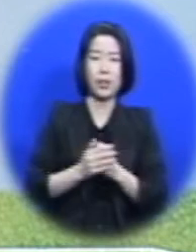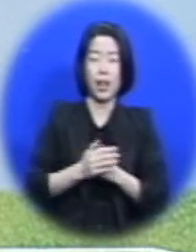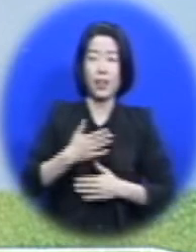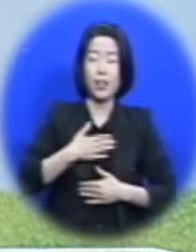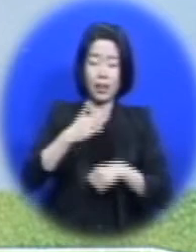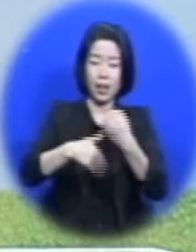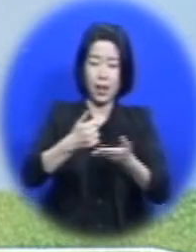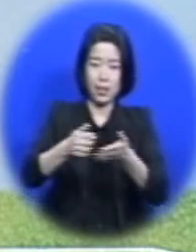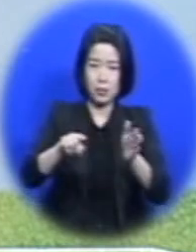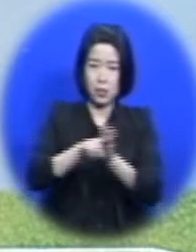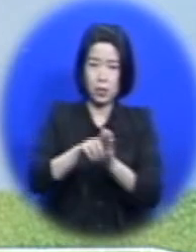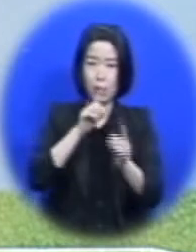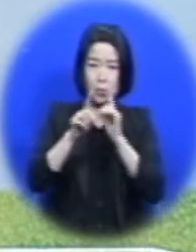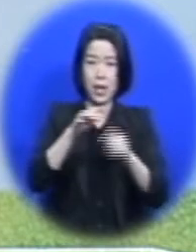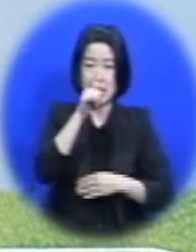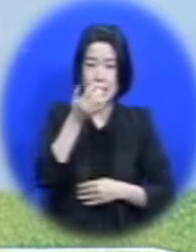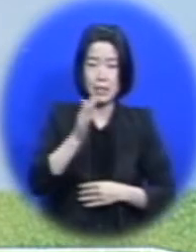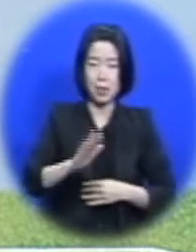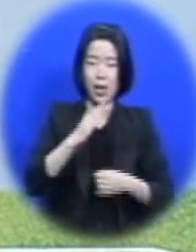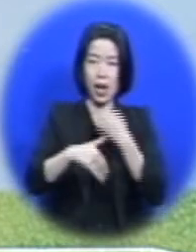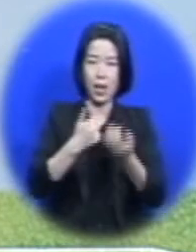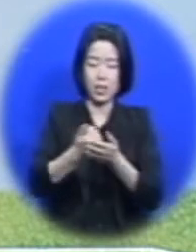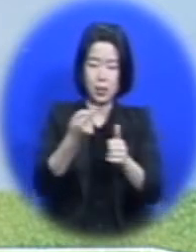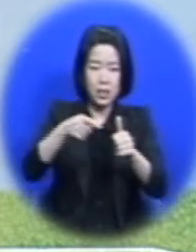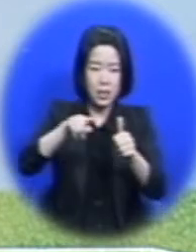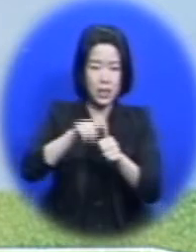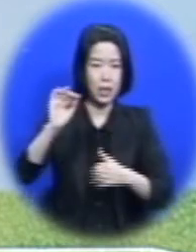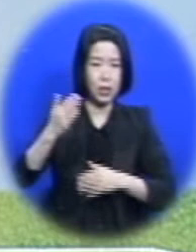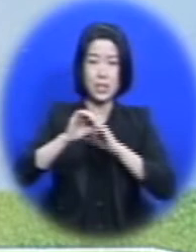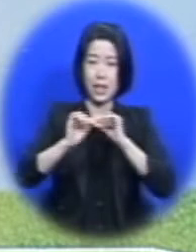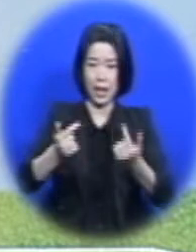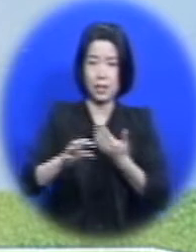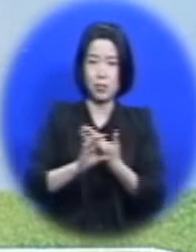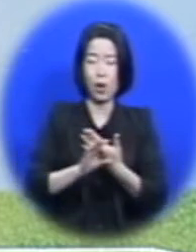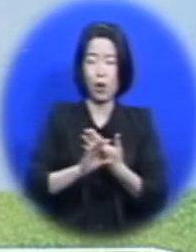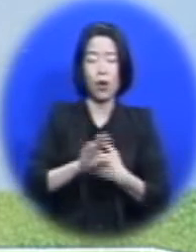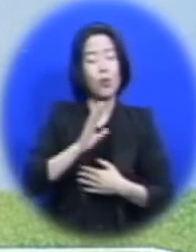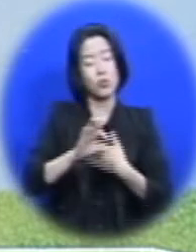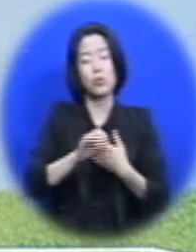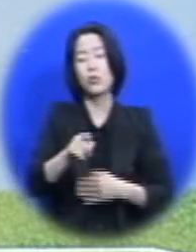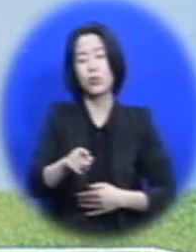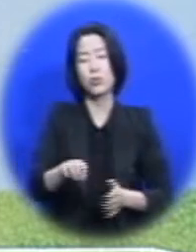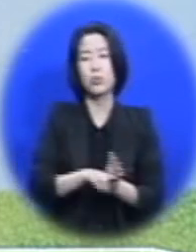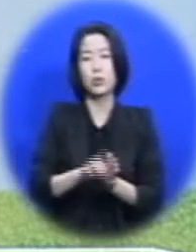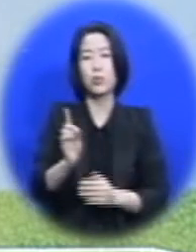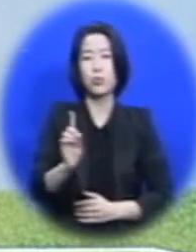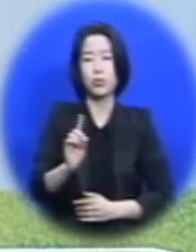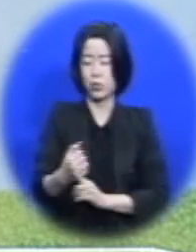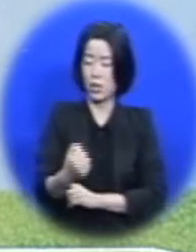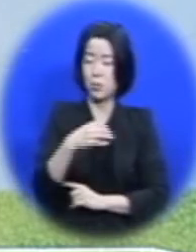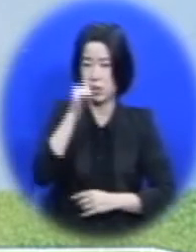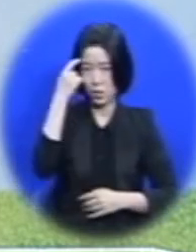내가 하나님을 믿는다고 나지만 하나님이 의지가 되지 않으면 그러면 그런 믿음 무 무슨 힘이